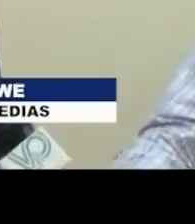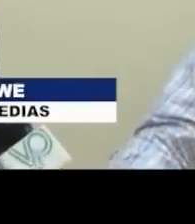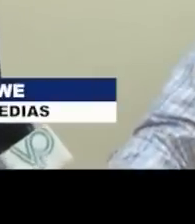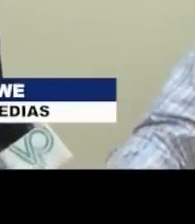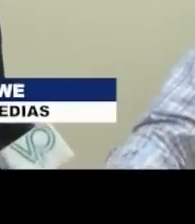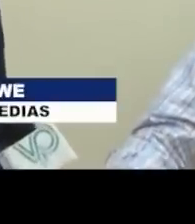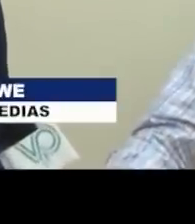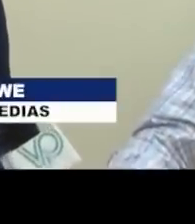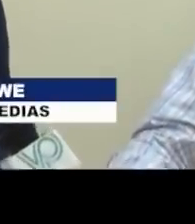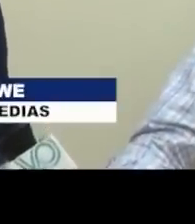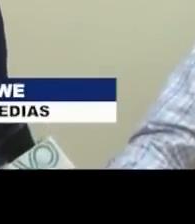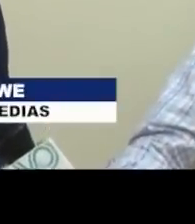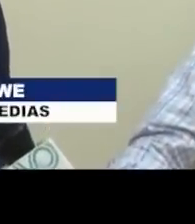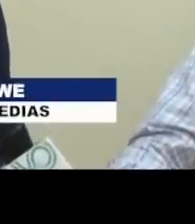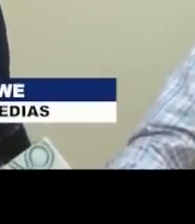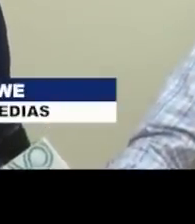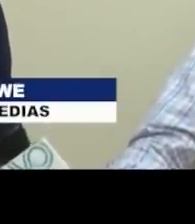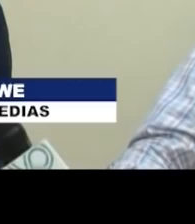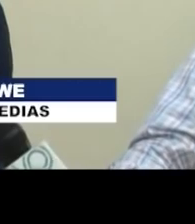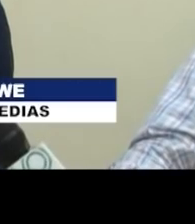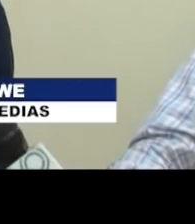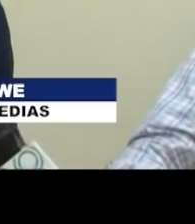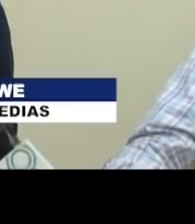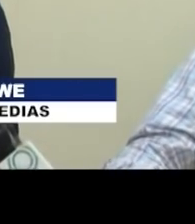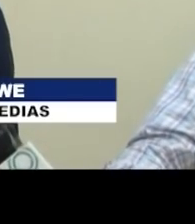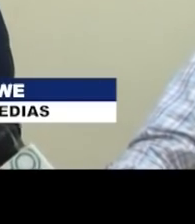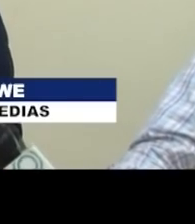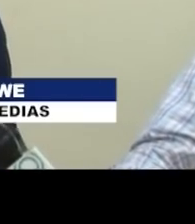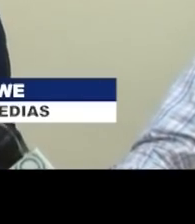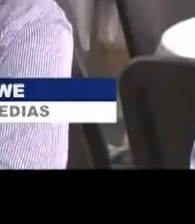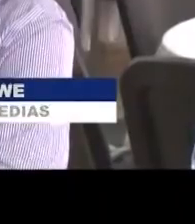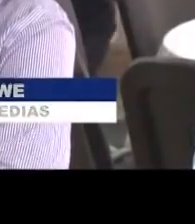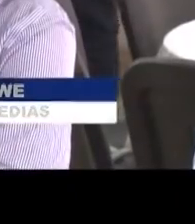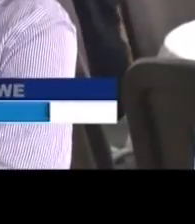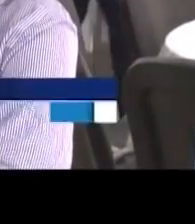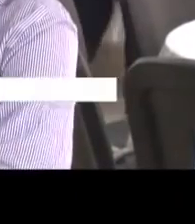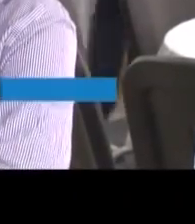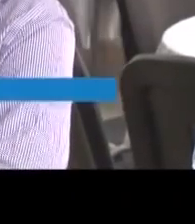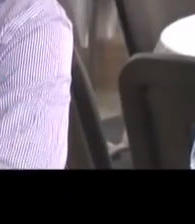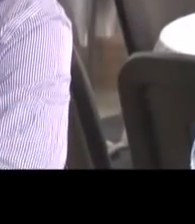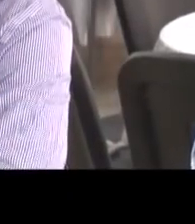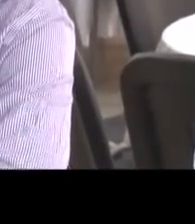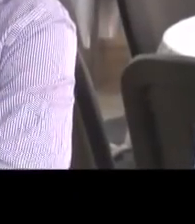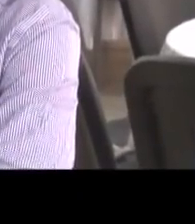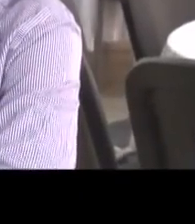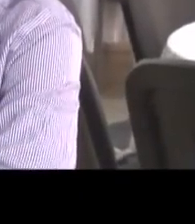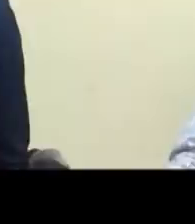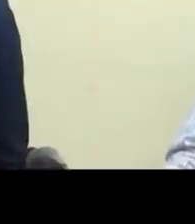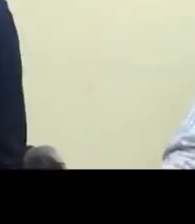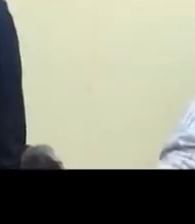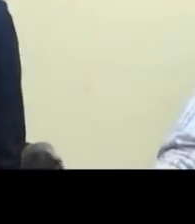du code éthique déontologie il est dit et l'exercice du métier en rdc